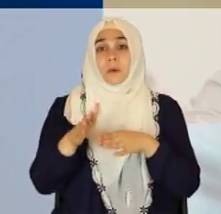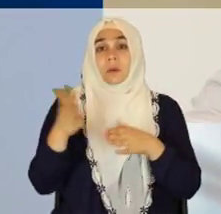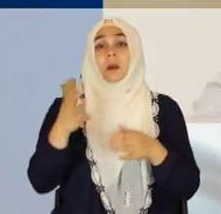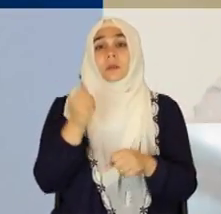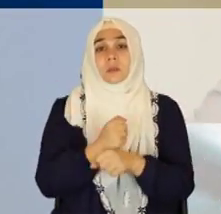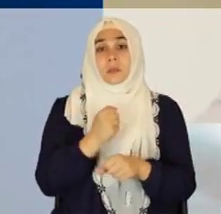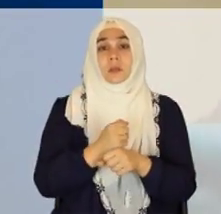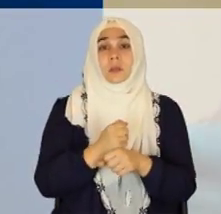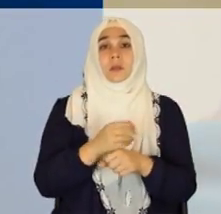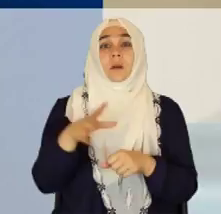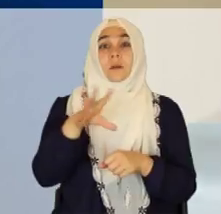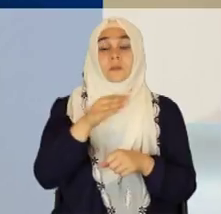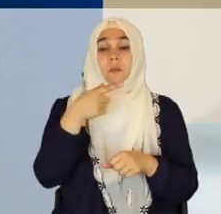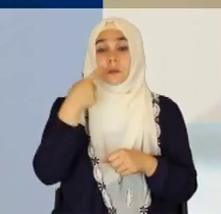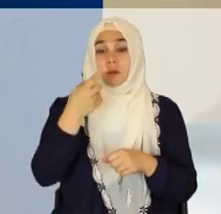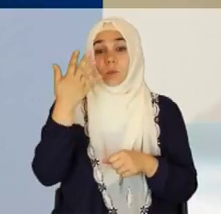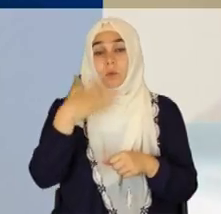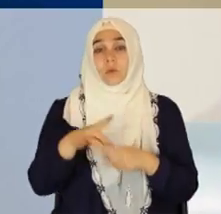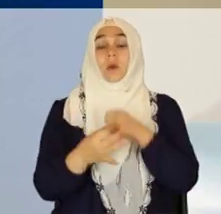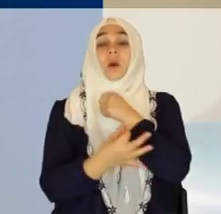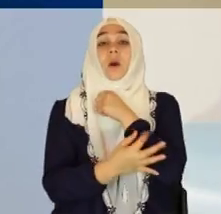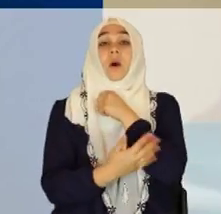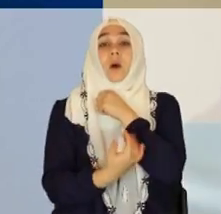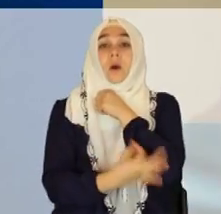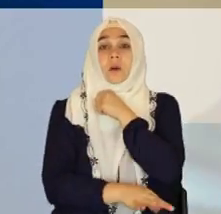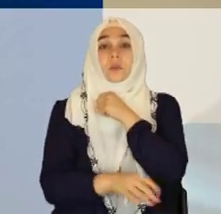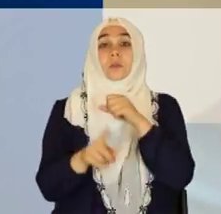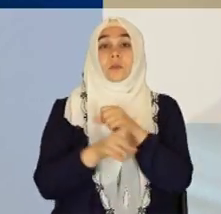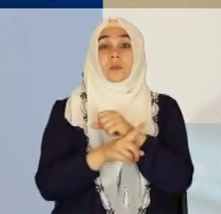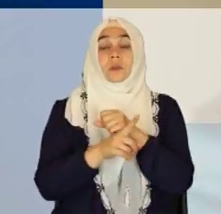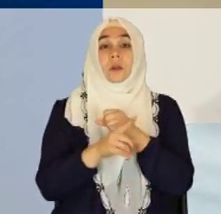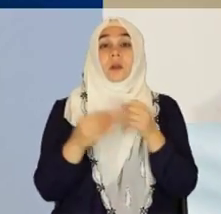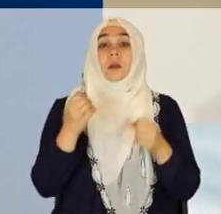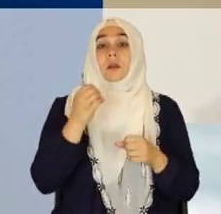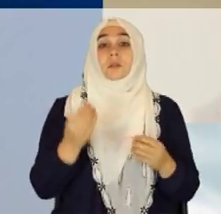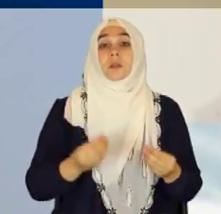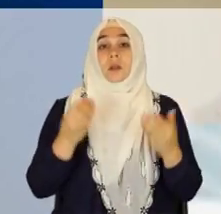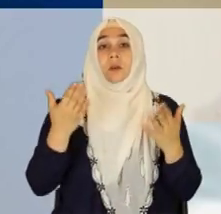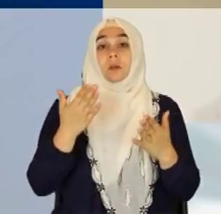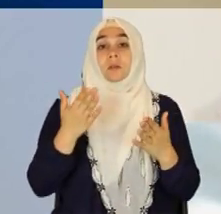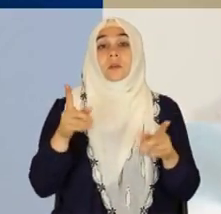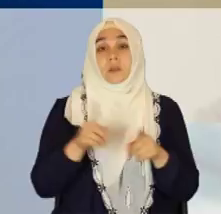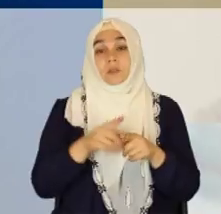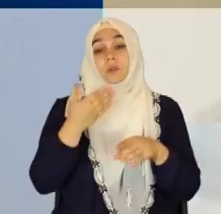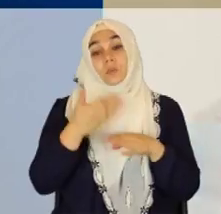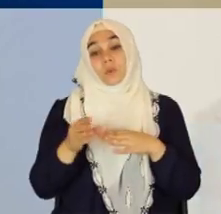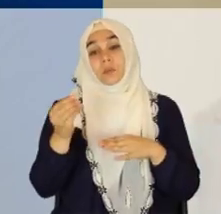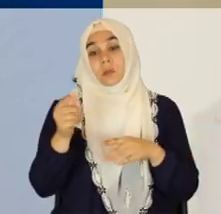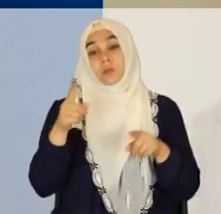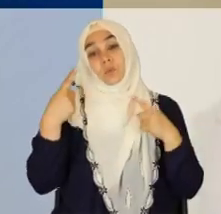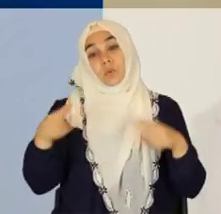keyin oxirga kelib zakotdan boshqa ham moliyaviy ibodat bormi degan savol